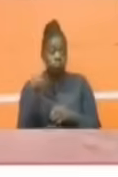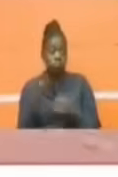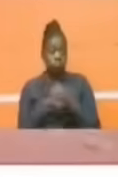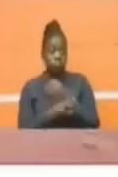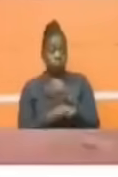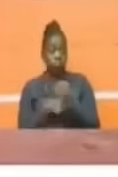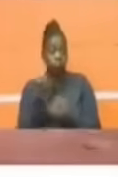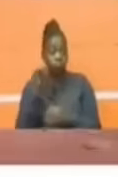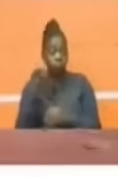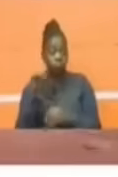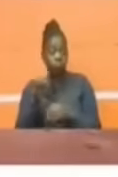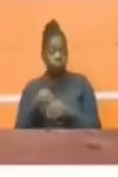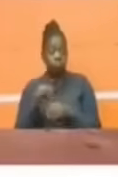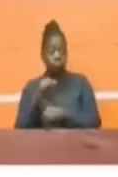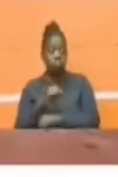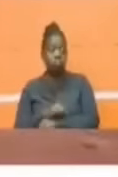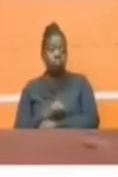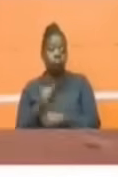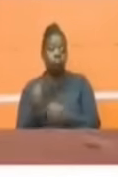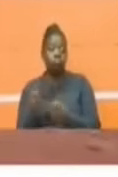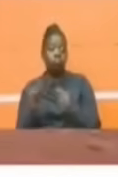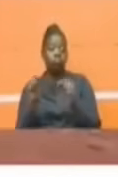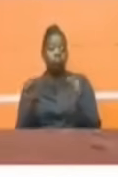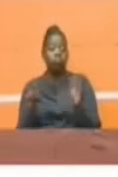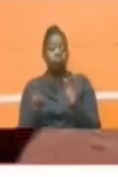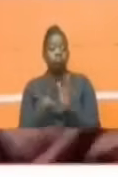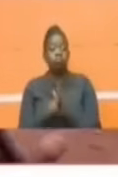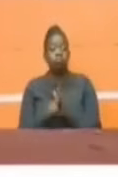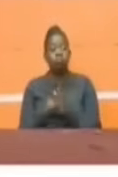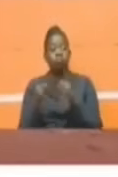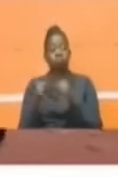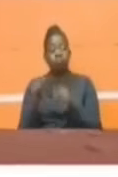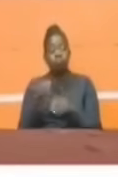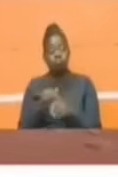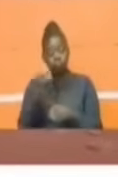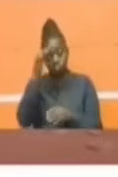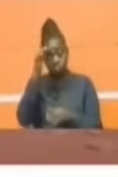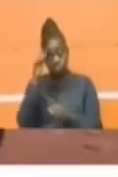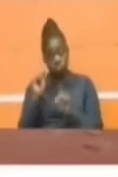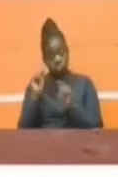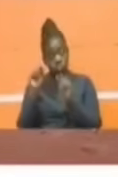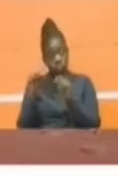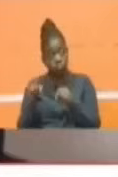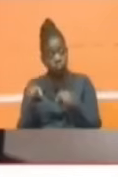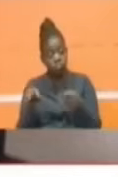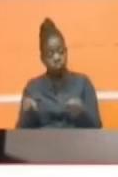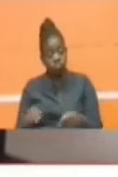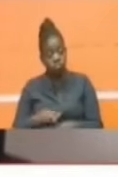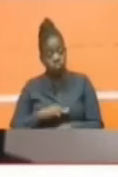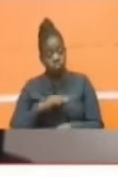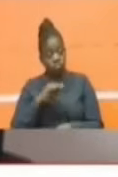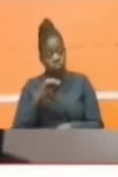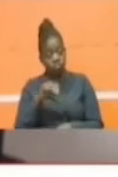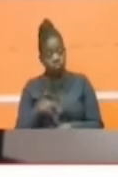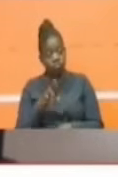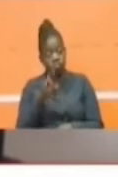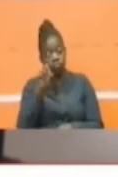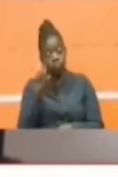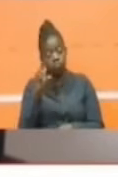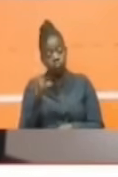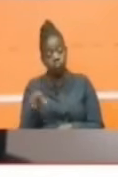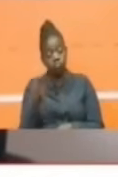bamasimu kusomero. Habada zemisange jitali jimu. Kupolisi yali agenze yu kukumia kejo. Adi ala disipu